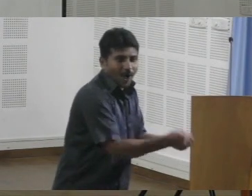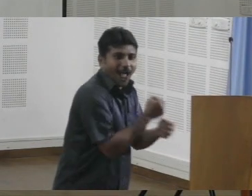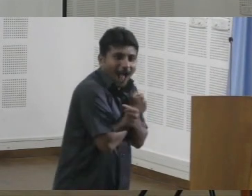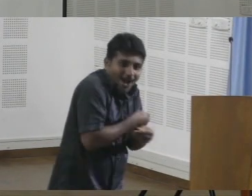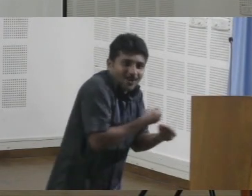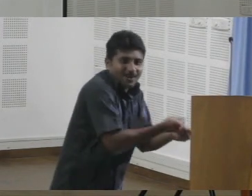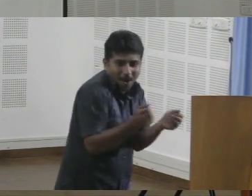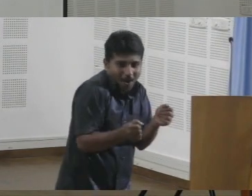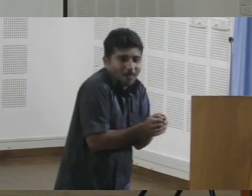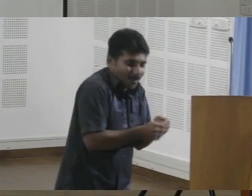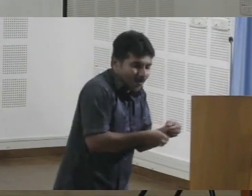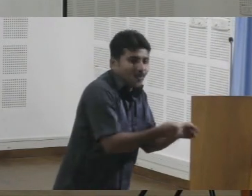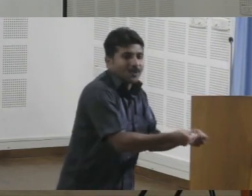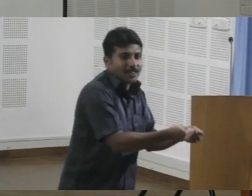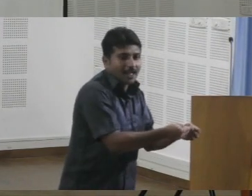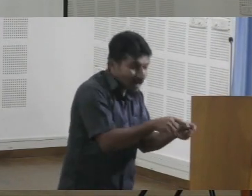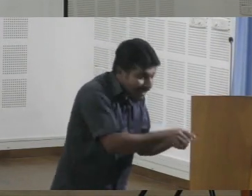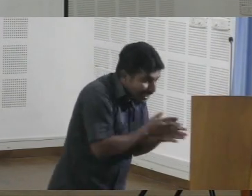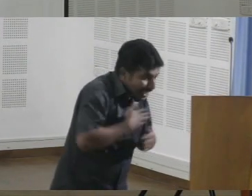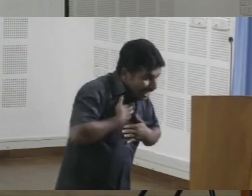എൻജോയ് ചെയ്യുന്നതും ലേണിംഗ് നടക്കുന്നതും.